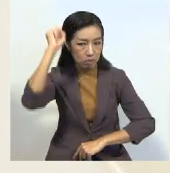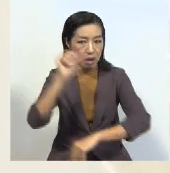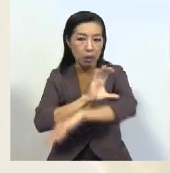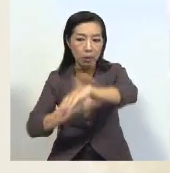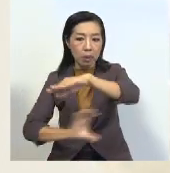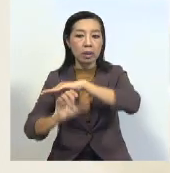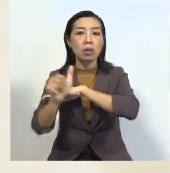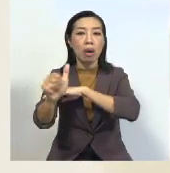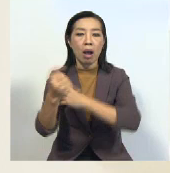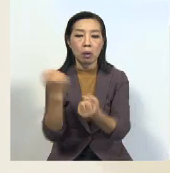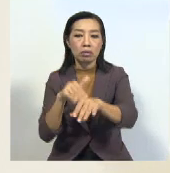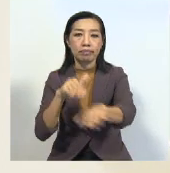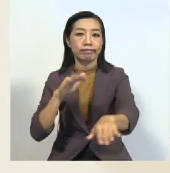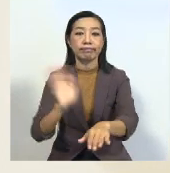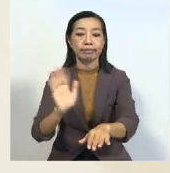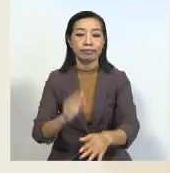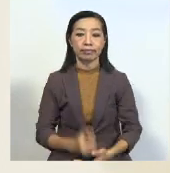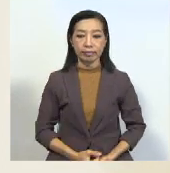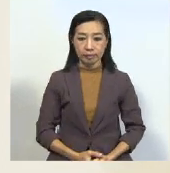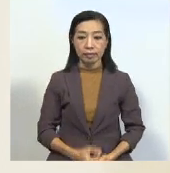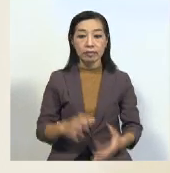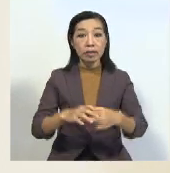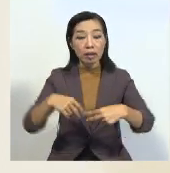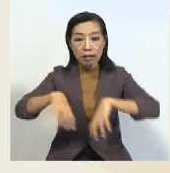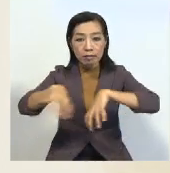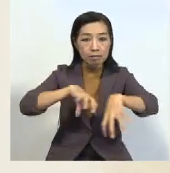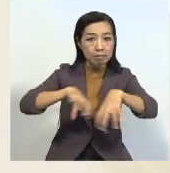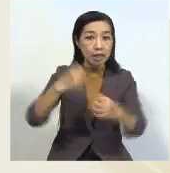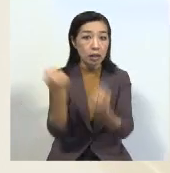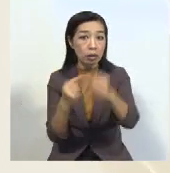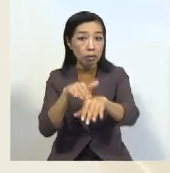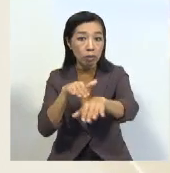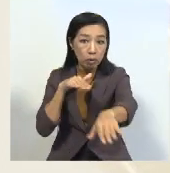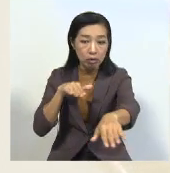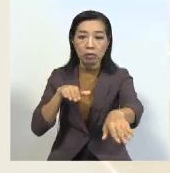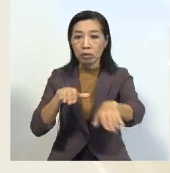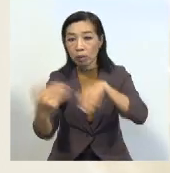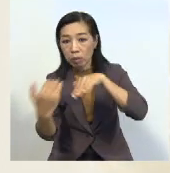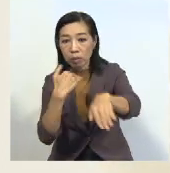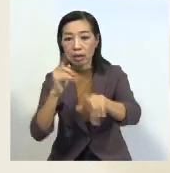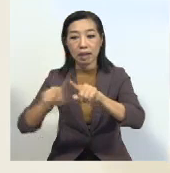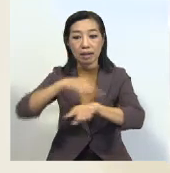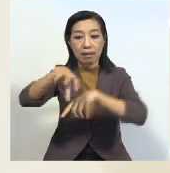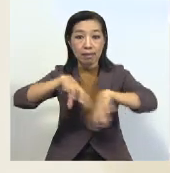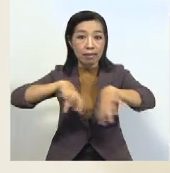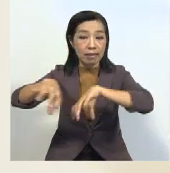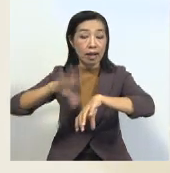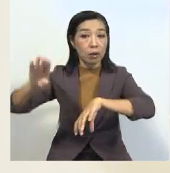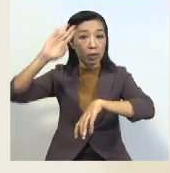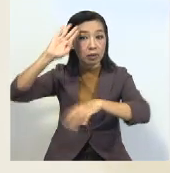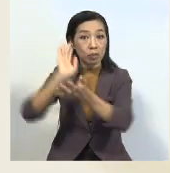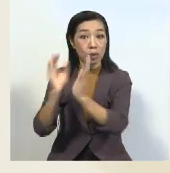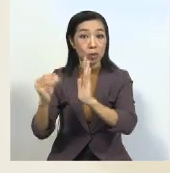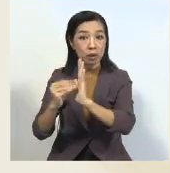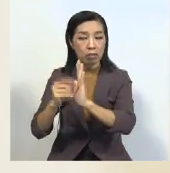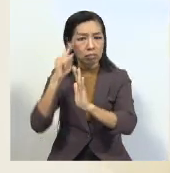การสัญจรมากยิ่งขึ้นค่ะโดยมาตรการด้านการจราจรของทางตำรวจนครบาลเพื่อการรับเสด็จเยือนประเทศไทยของสมเ